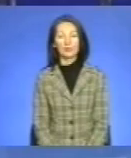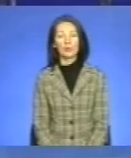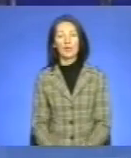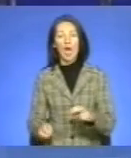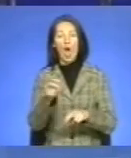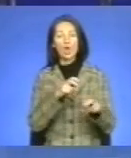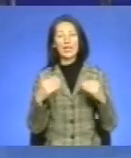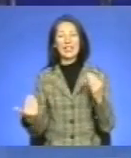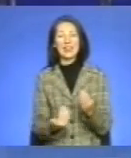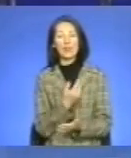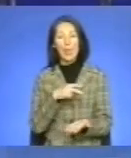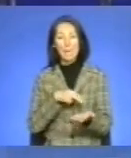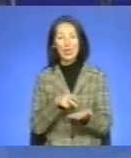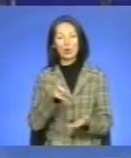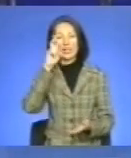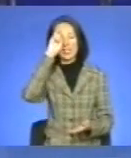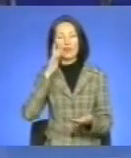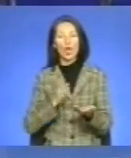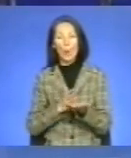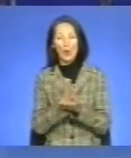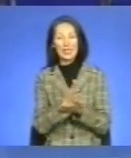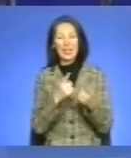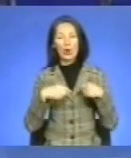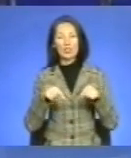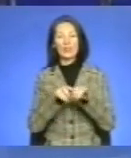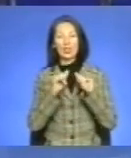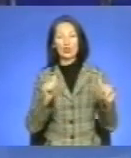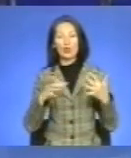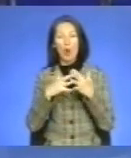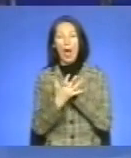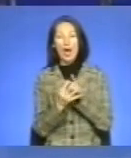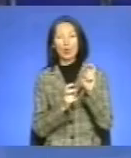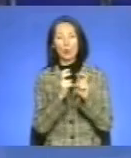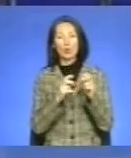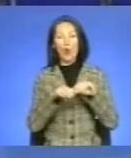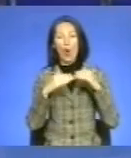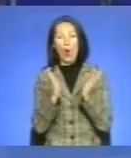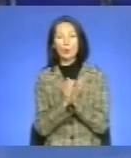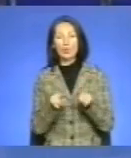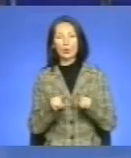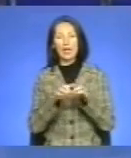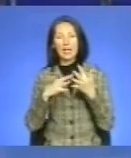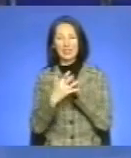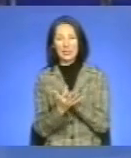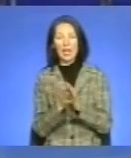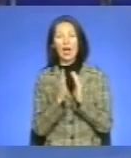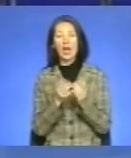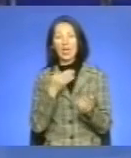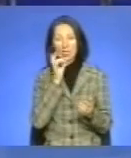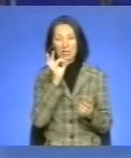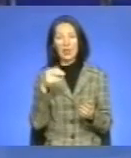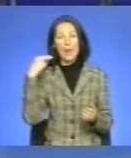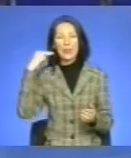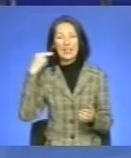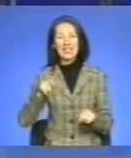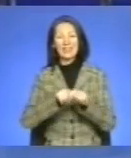Шукати нові підходи державної політики у сфері розвитку агропромислового комплексу та села закликав президент на відкритті 25-ї